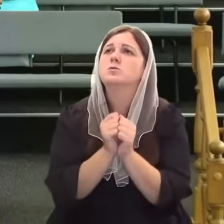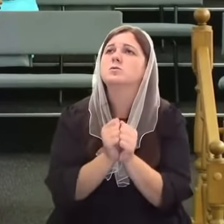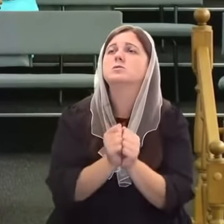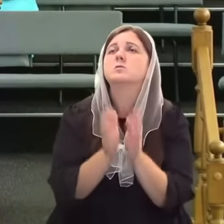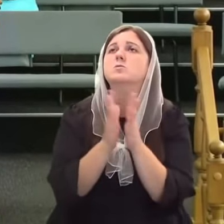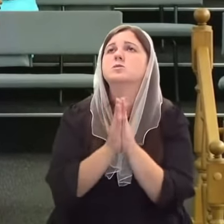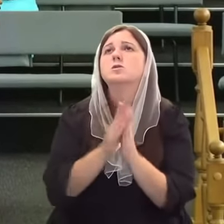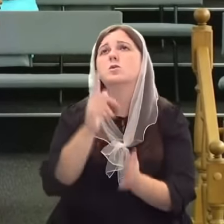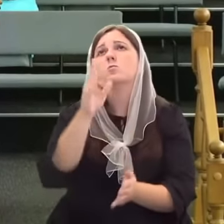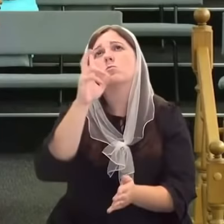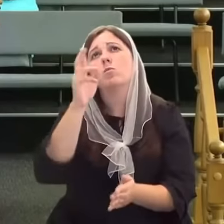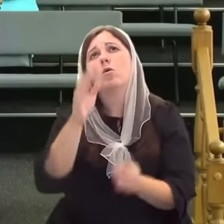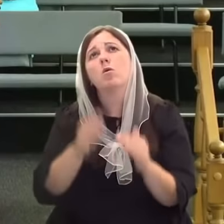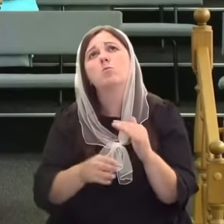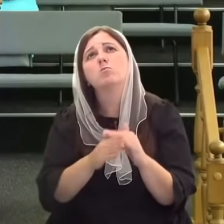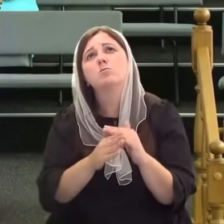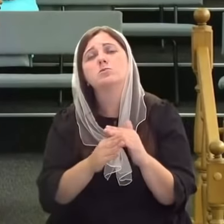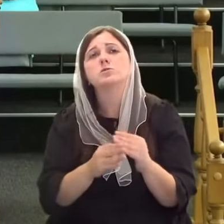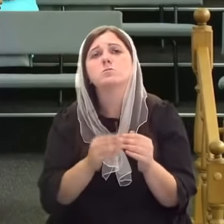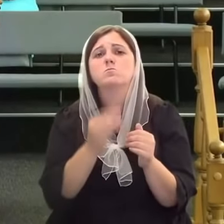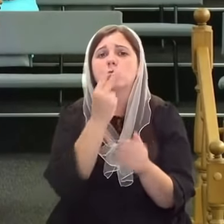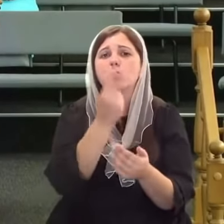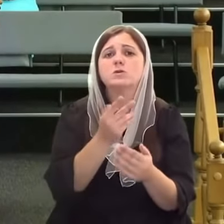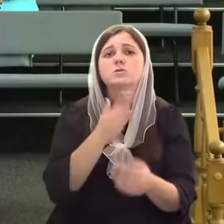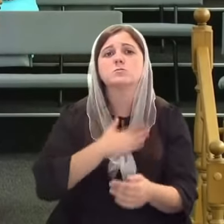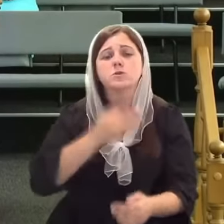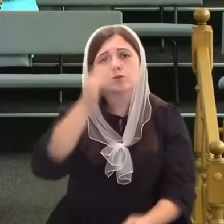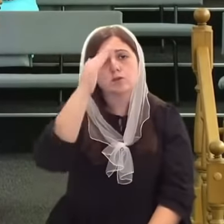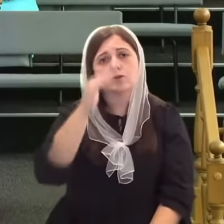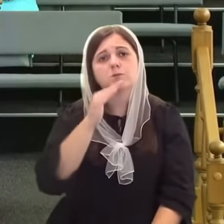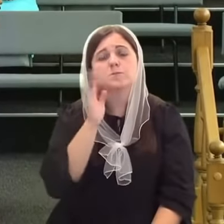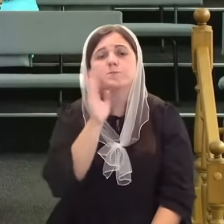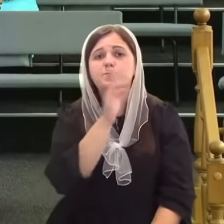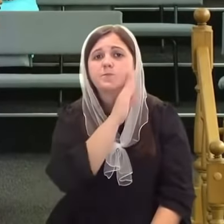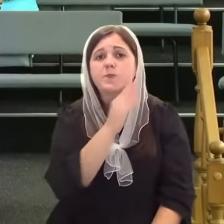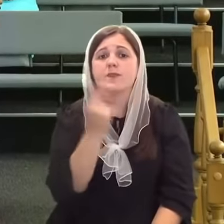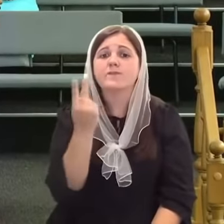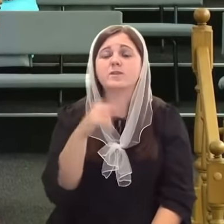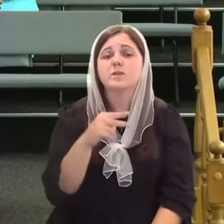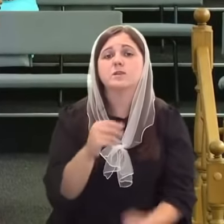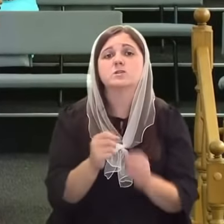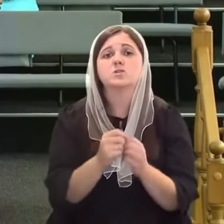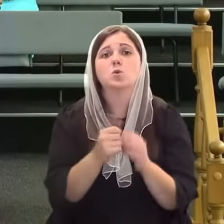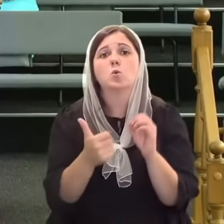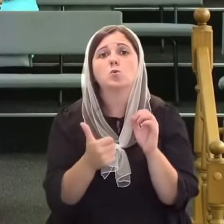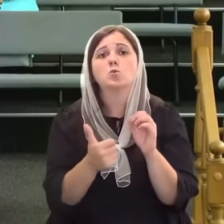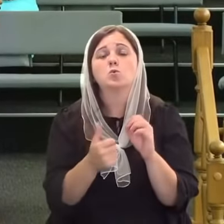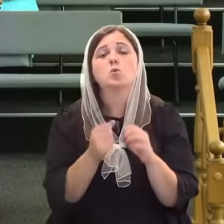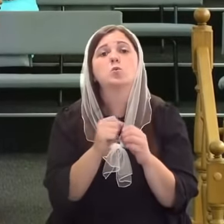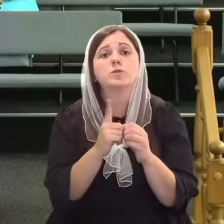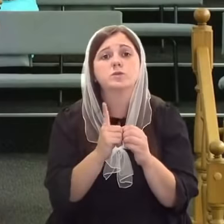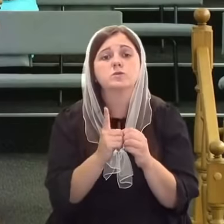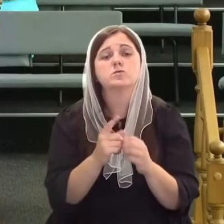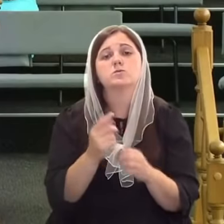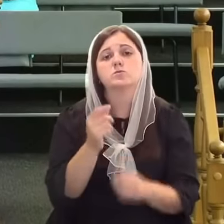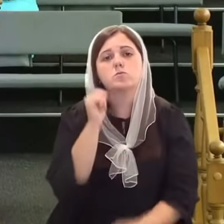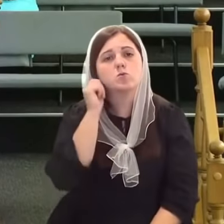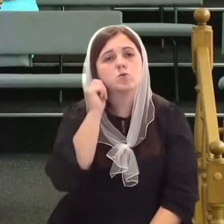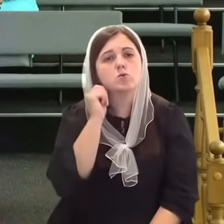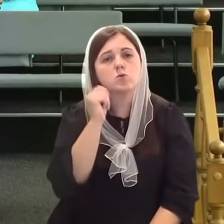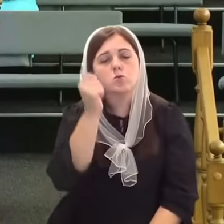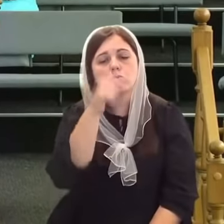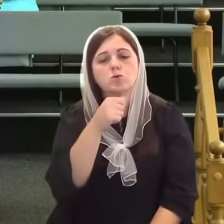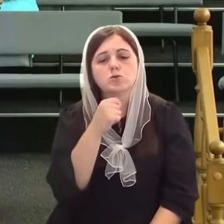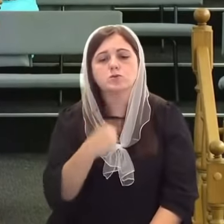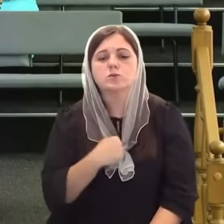мне возможность увидеть моих родителей. И в 2011 году, я помню, я попросил пастора,